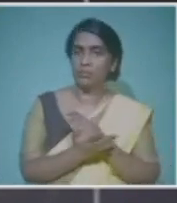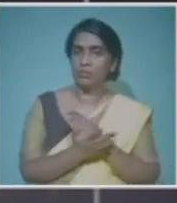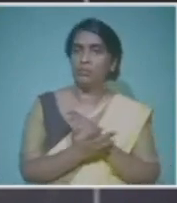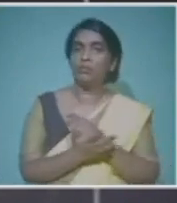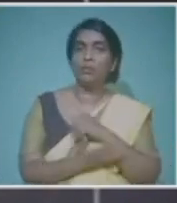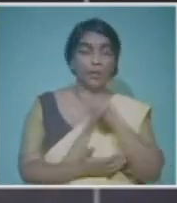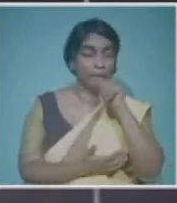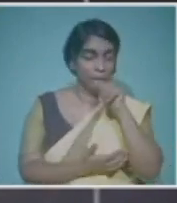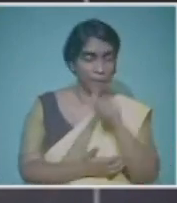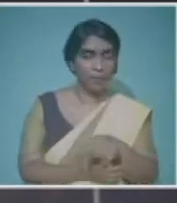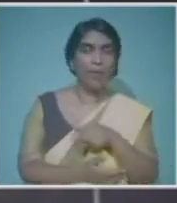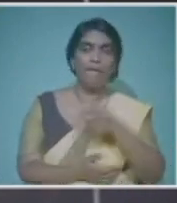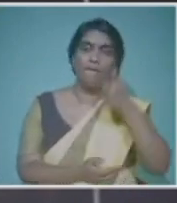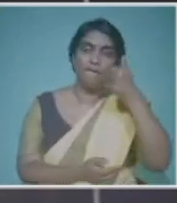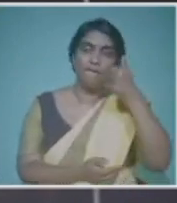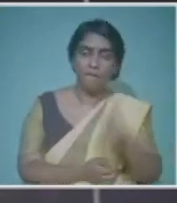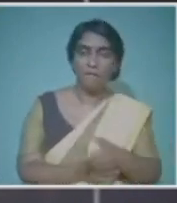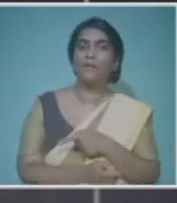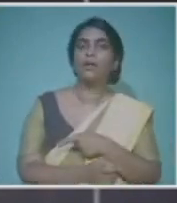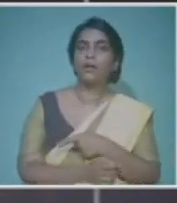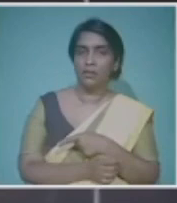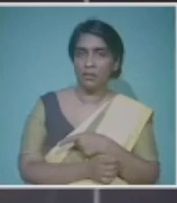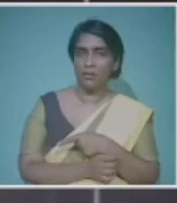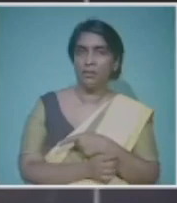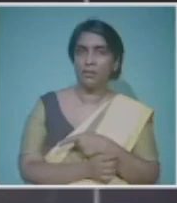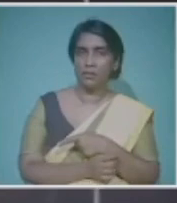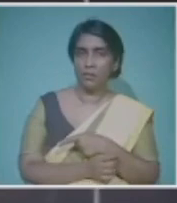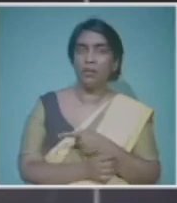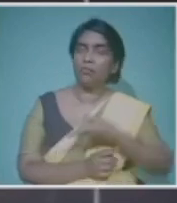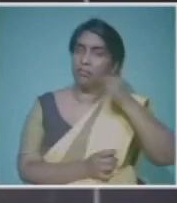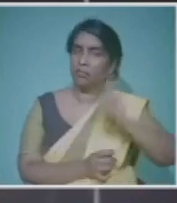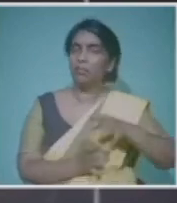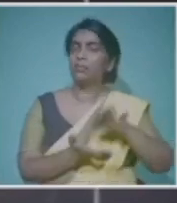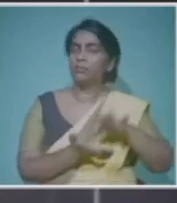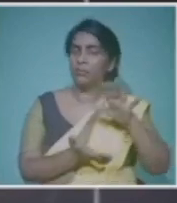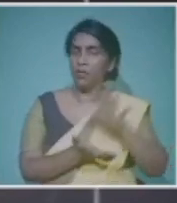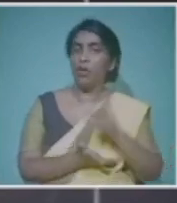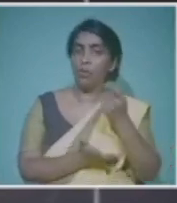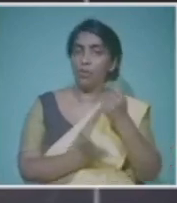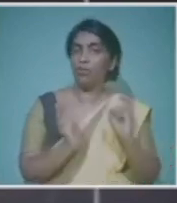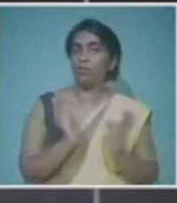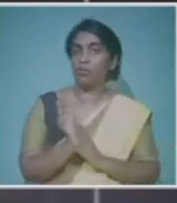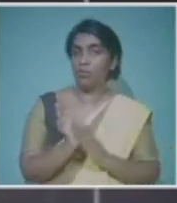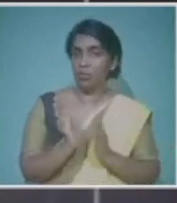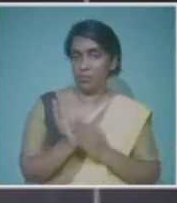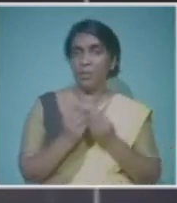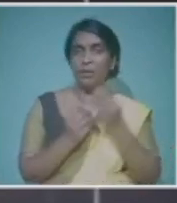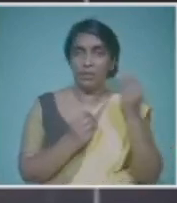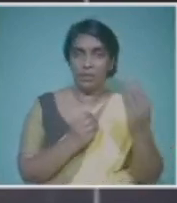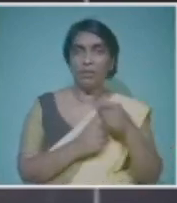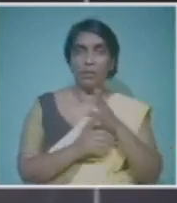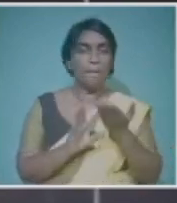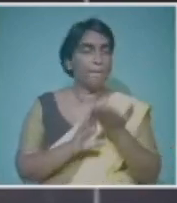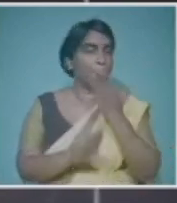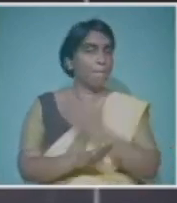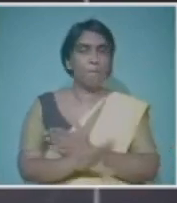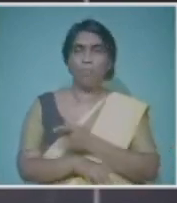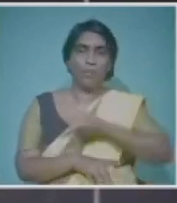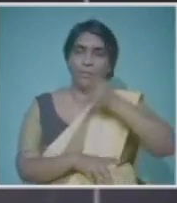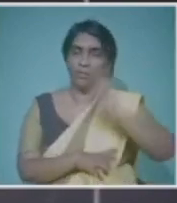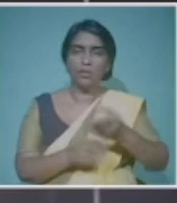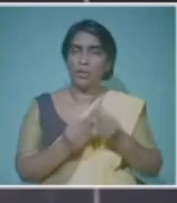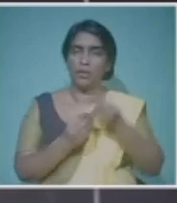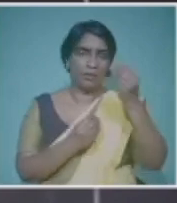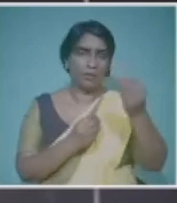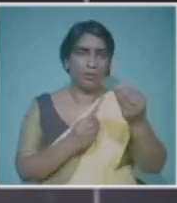මේක ඉතාමත්ම වැදගත් මේ නිර්දේශයක් මුදල්කාරක සභාවෙන් ලබා දෙන්නේ. මීට කලින් මෙහෙම නිර්දේශයක්